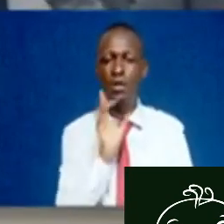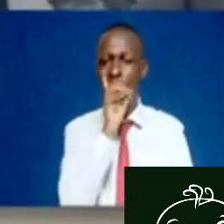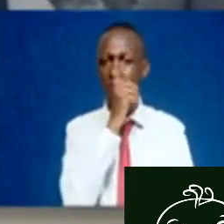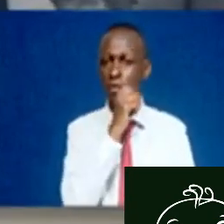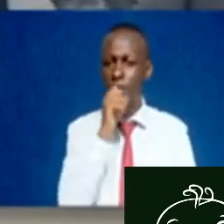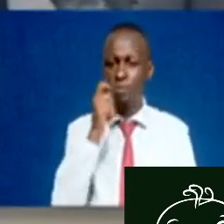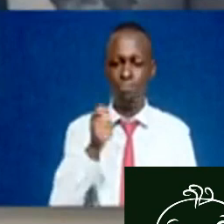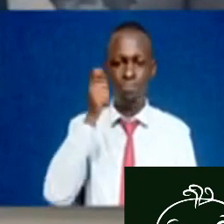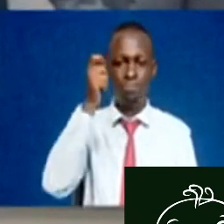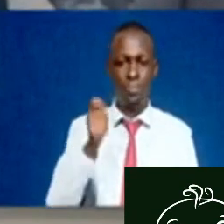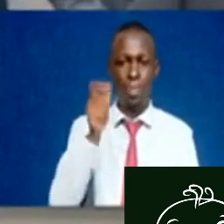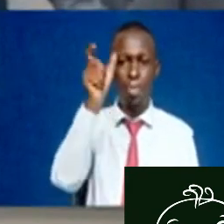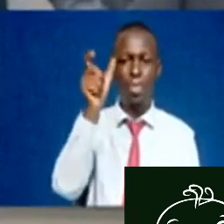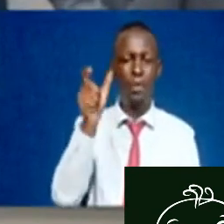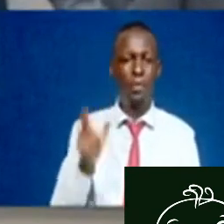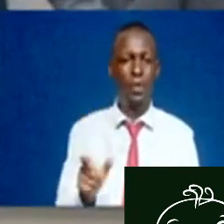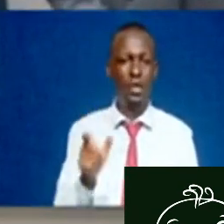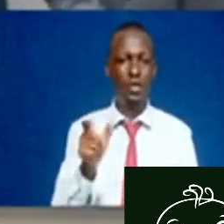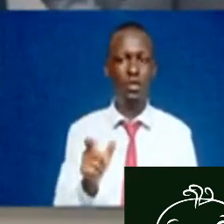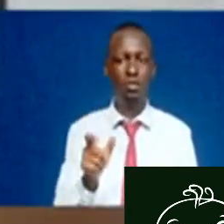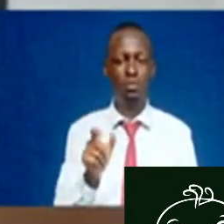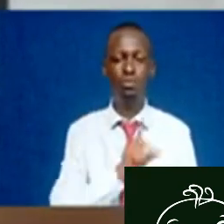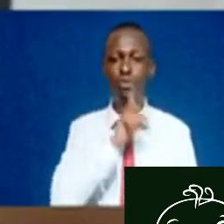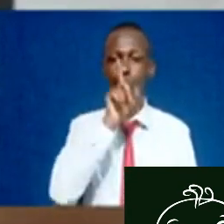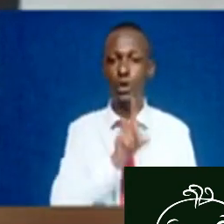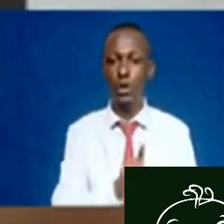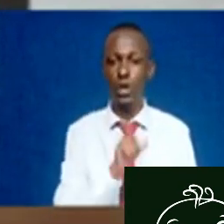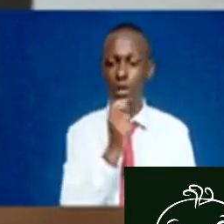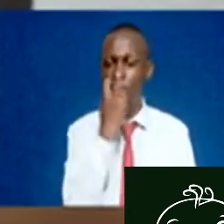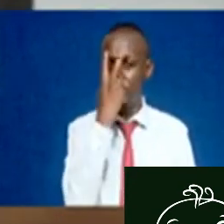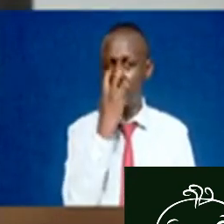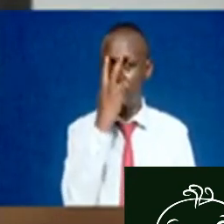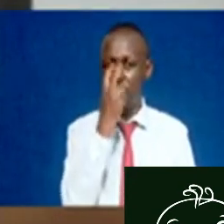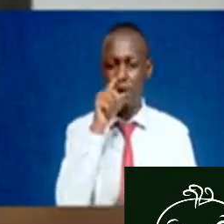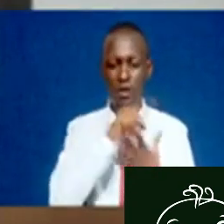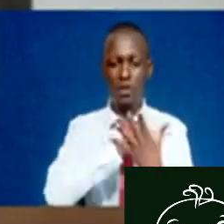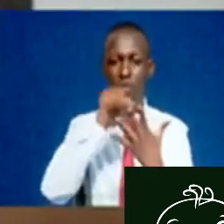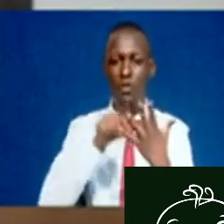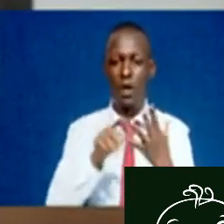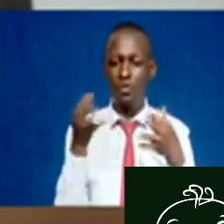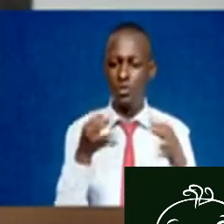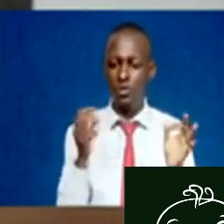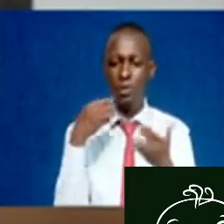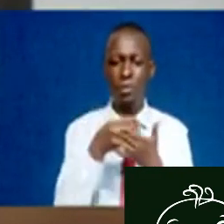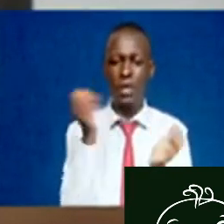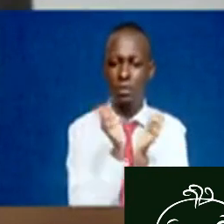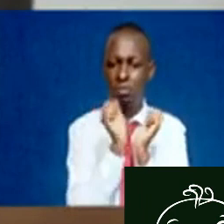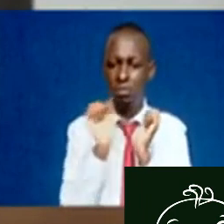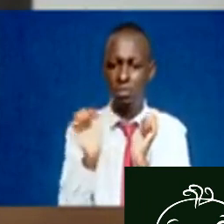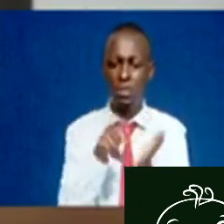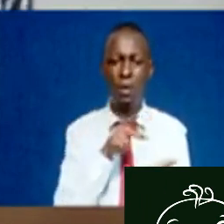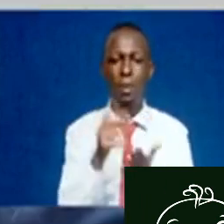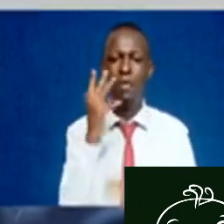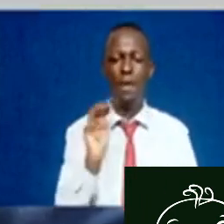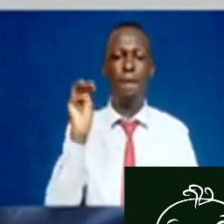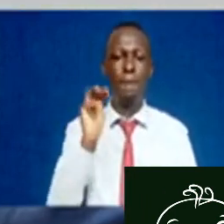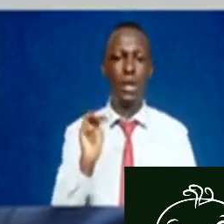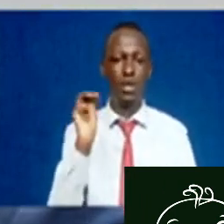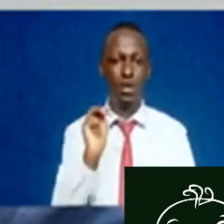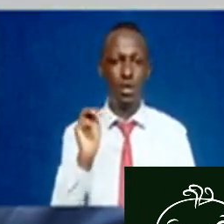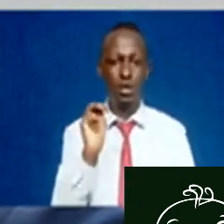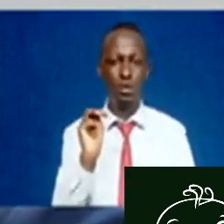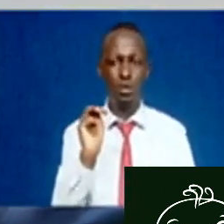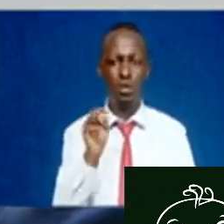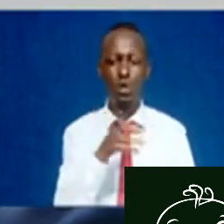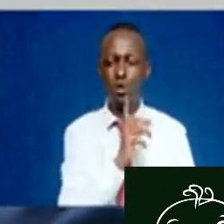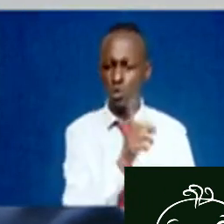Hakimu mkuu Victor Wakumile aliagiza washukiwa wote watano waachiliwe kwa dhamana ya shilingi milioni 5 na